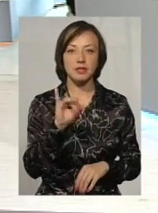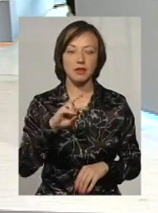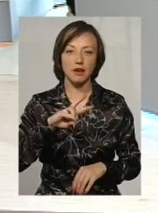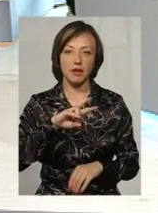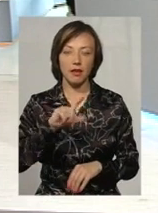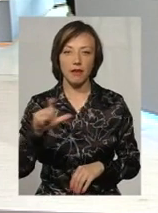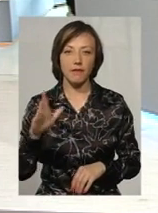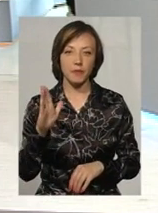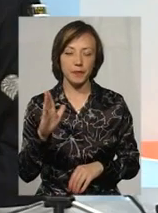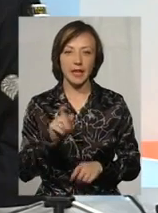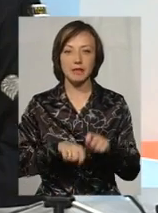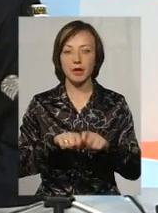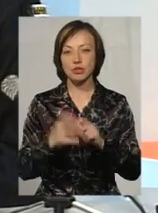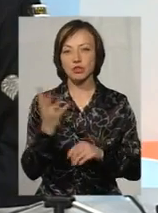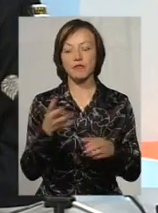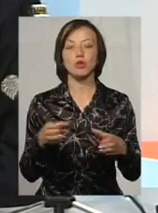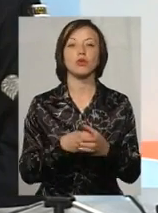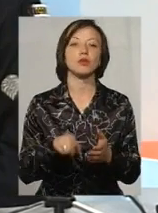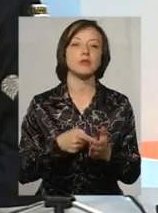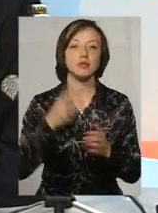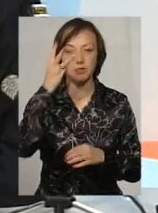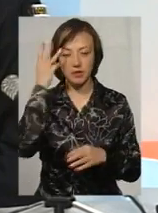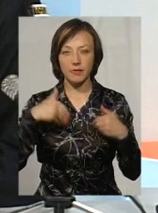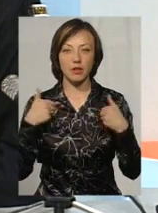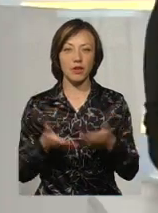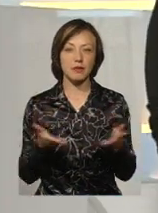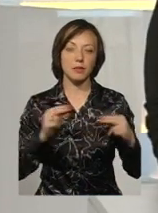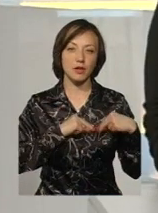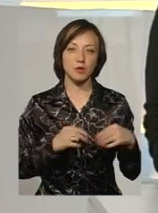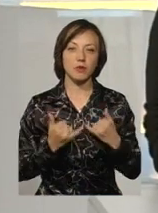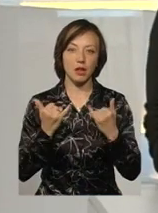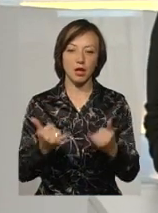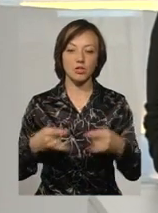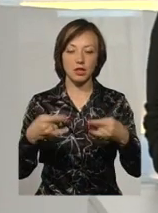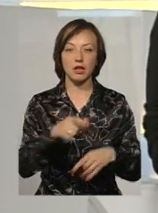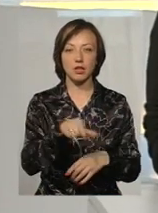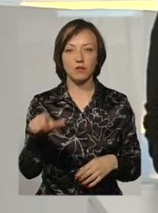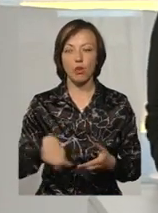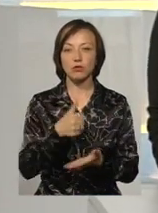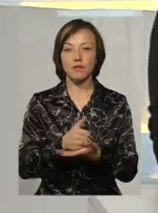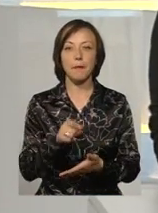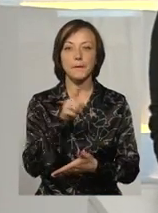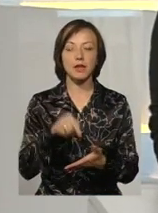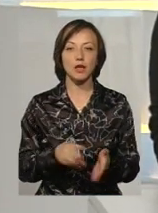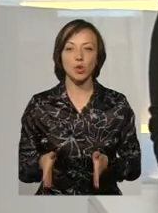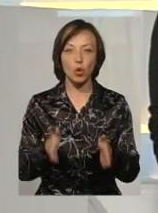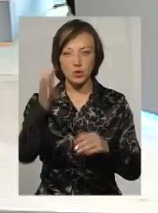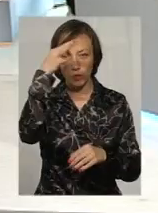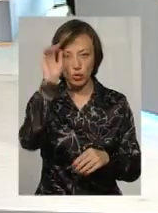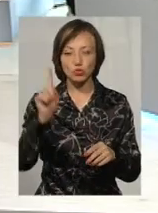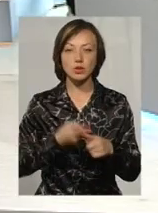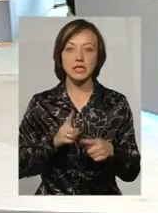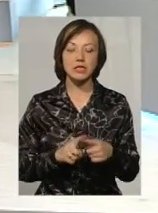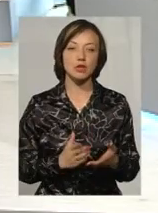роти патрульної поліції у місті Хмельницькому. Добре. Рада вас сьогодні вітати. Працюємо ми для наших телеглядачів. Ну і основне питання – дорожня поліція. Що ж це